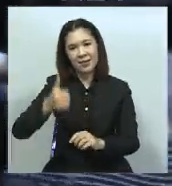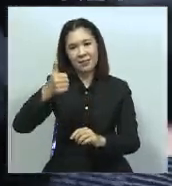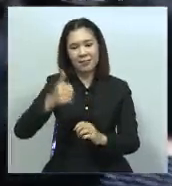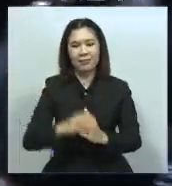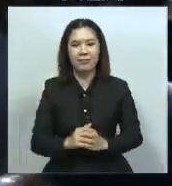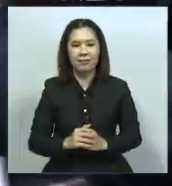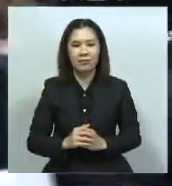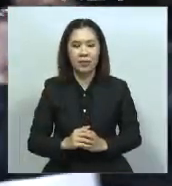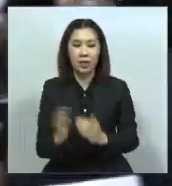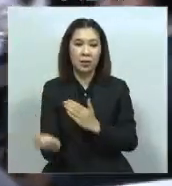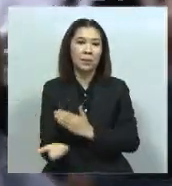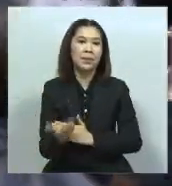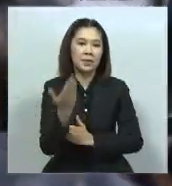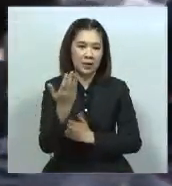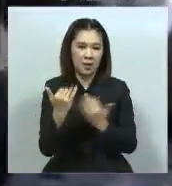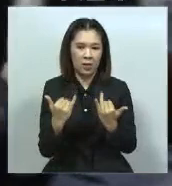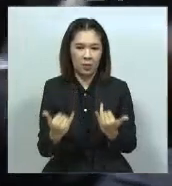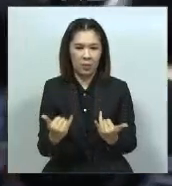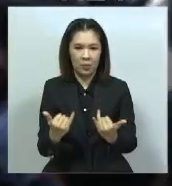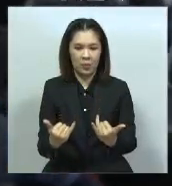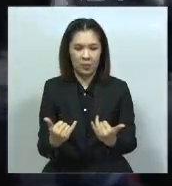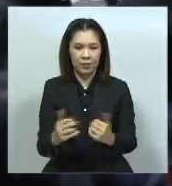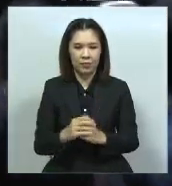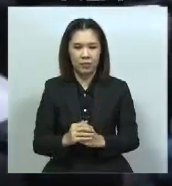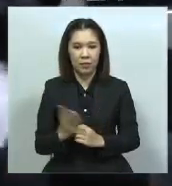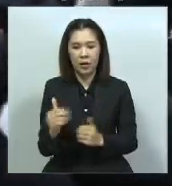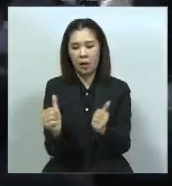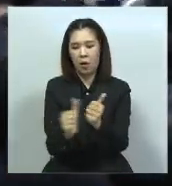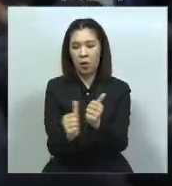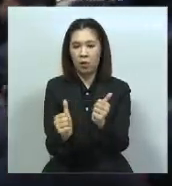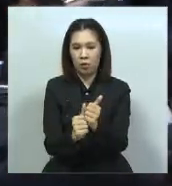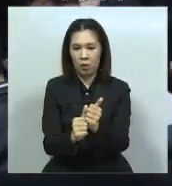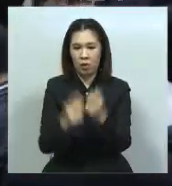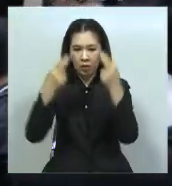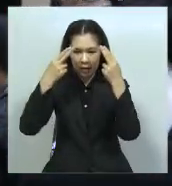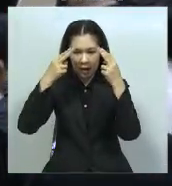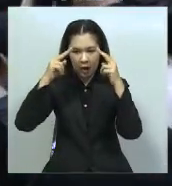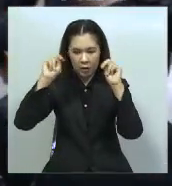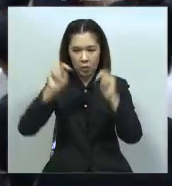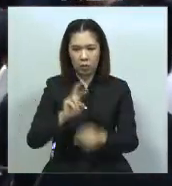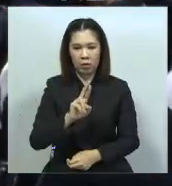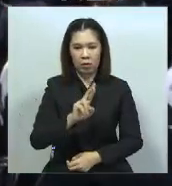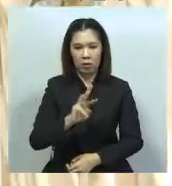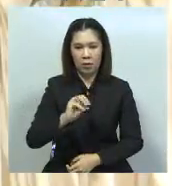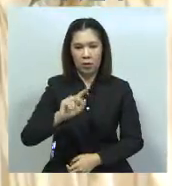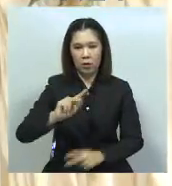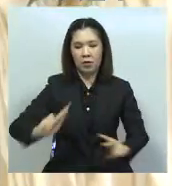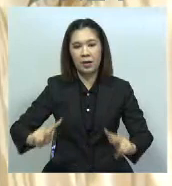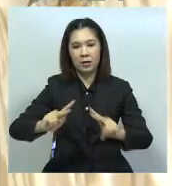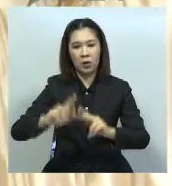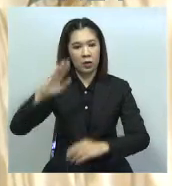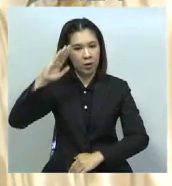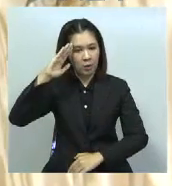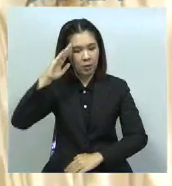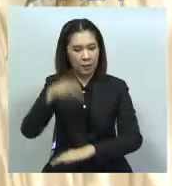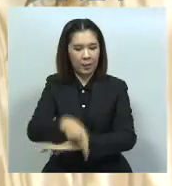ยย้อนไปเมื่อช่วงเช้าที่ผ่านมานะครับพลเอกประวิตรวงษ์สุวรรณรองนายกรัฐมนตรีและรัฐมนตรีว่าการกระทรวงกลาโหมนะครับเป็นประธ